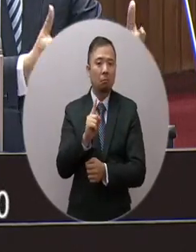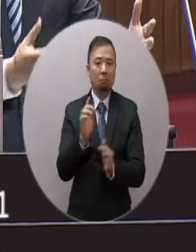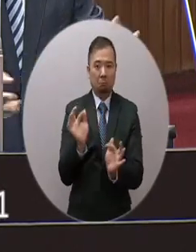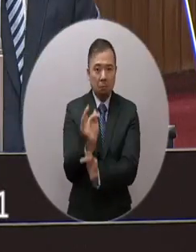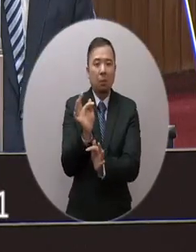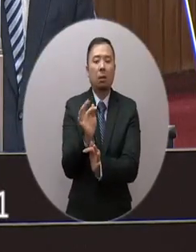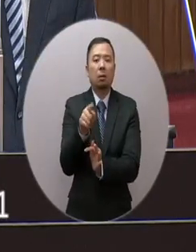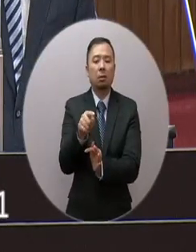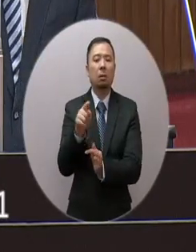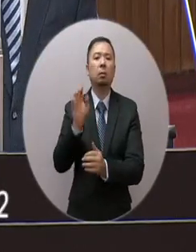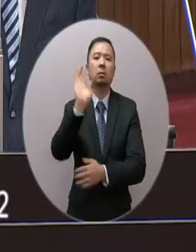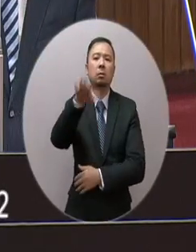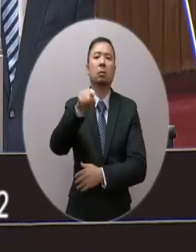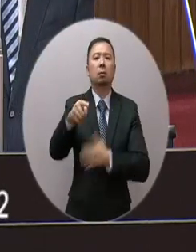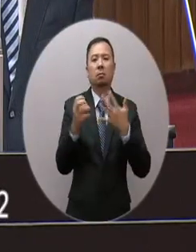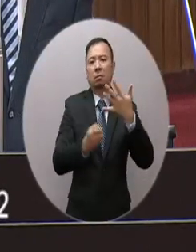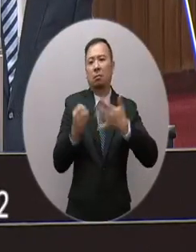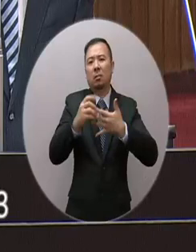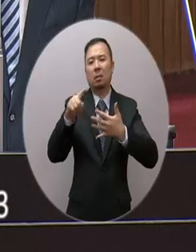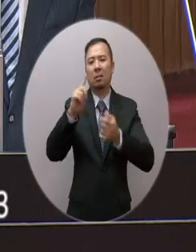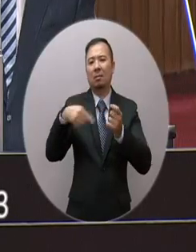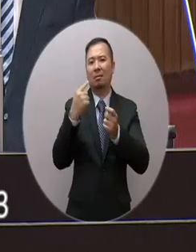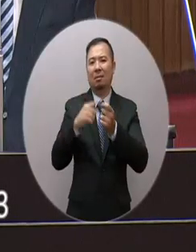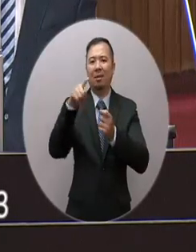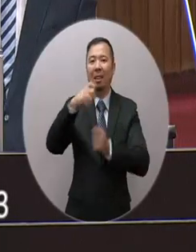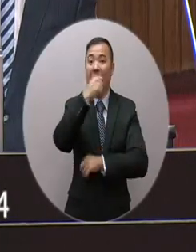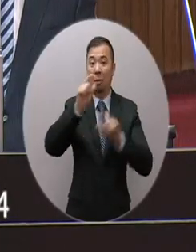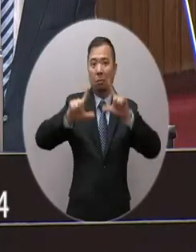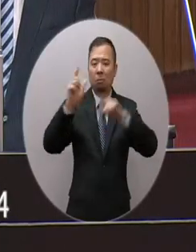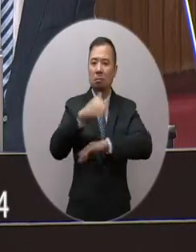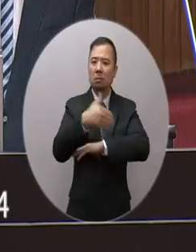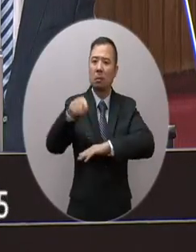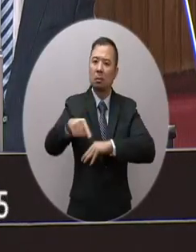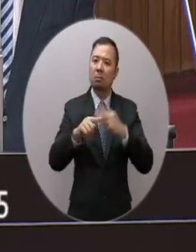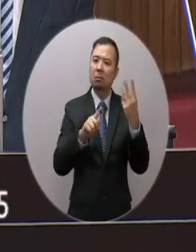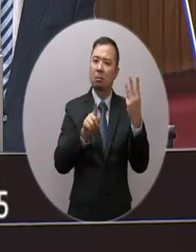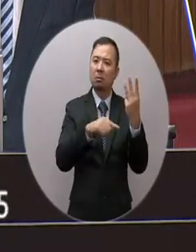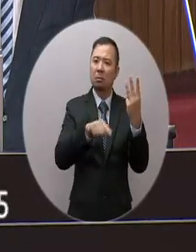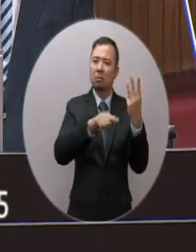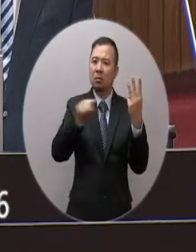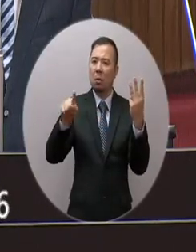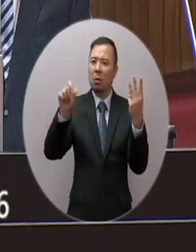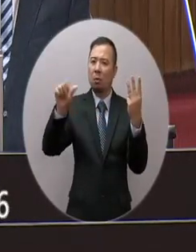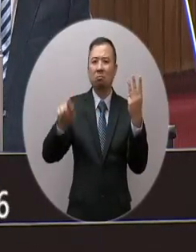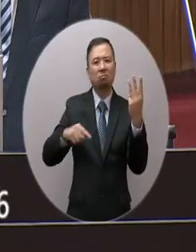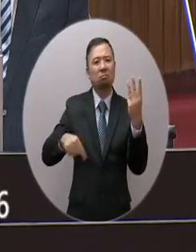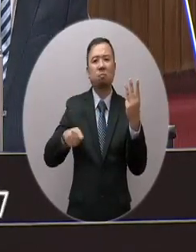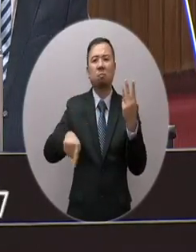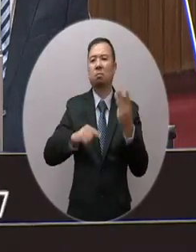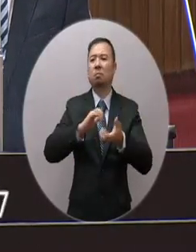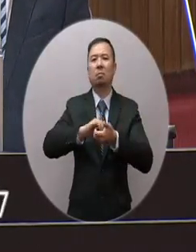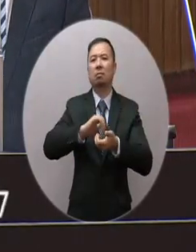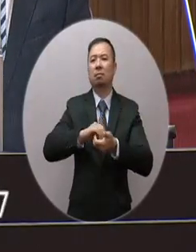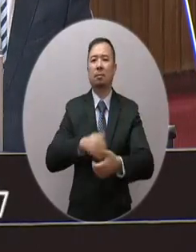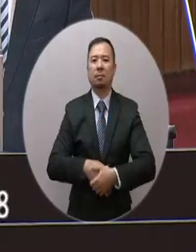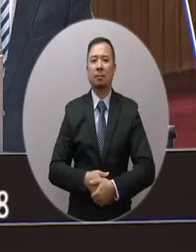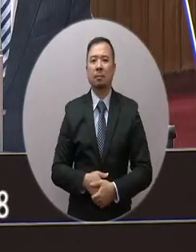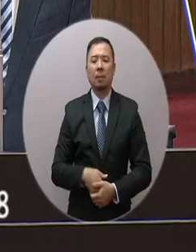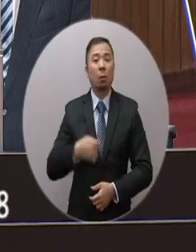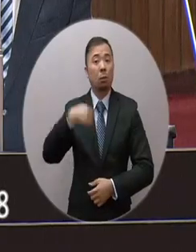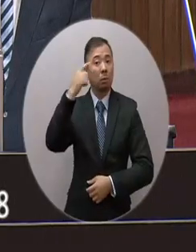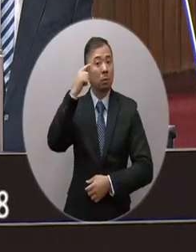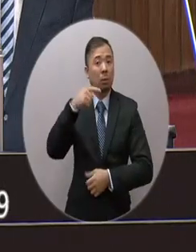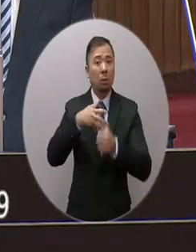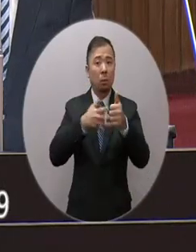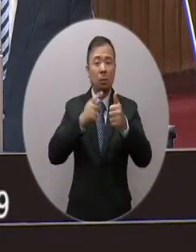都很少，他一年可能台东县政府可以去编3到5个，甚至5个都不到的名额。哦、那我这边请问来 院长、